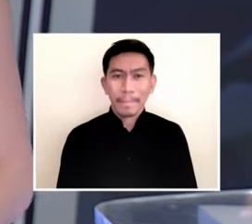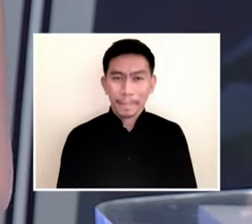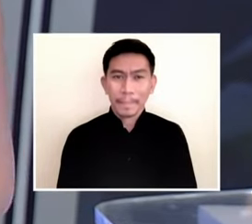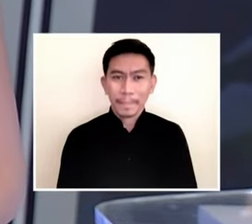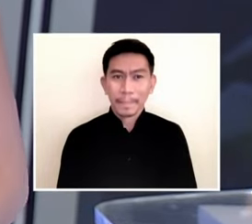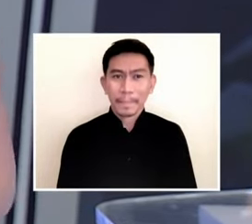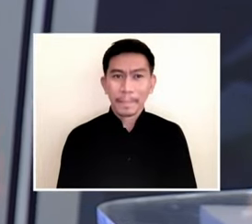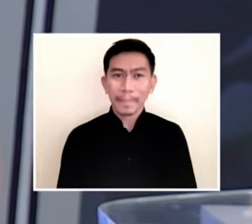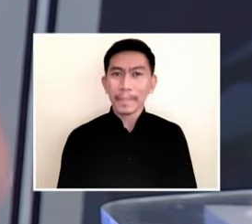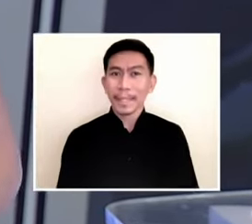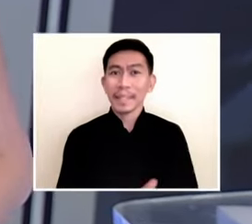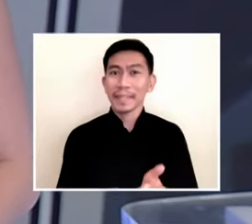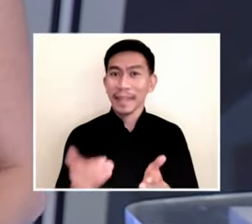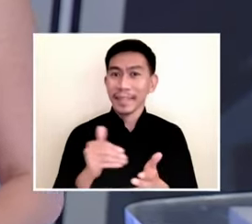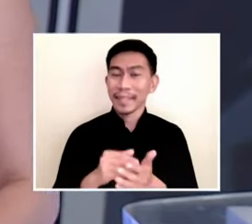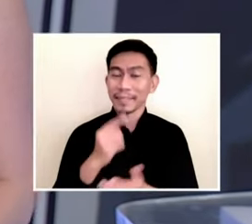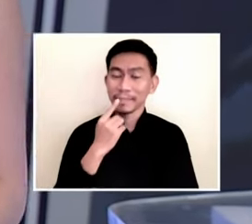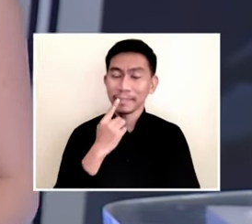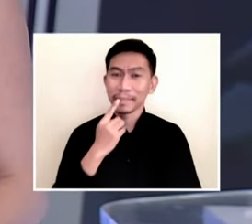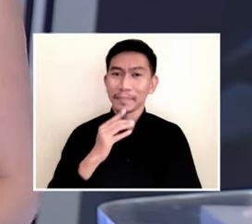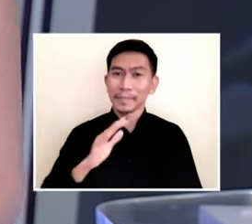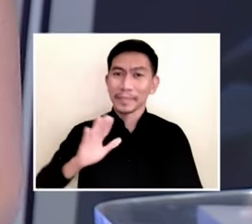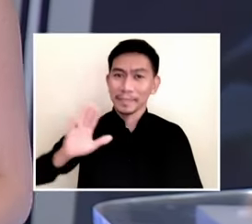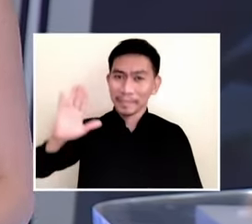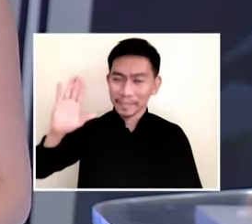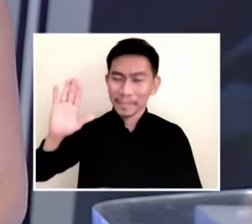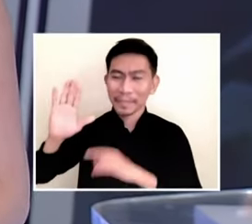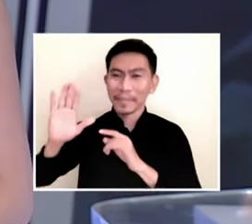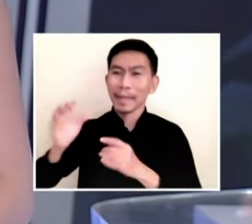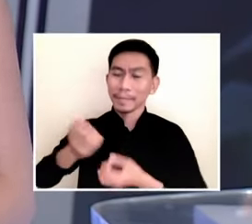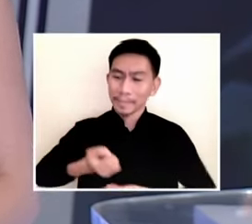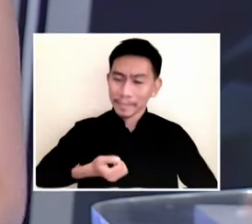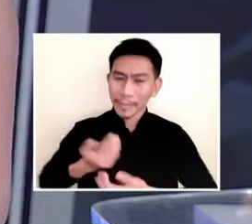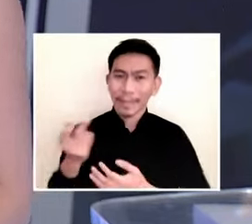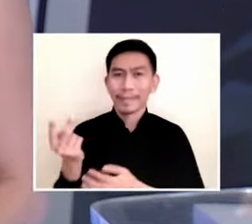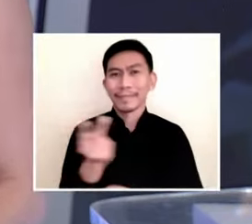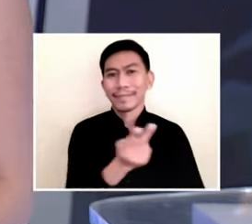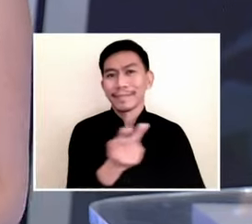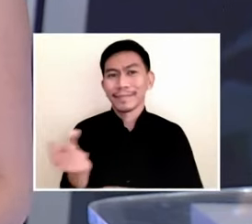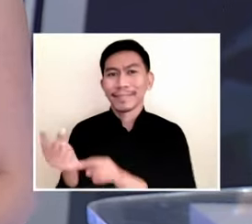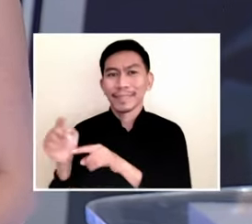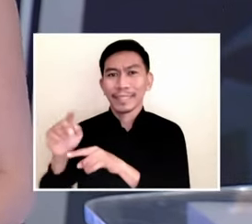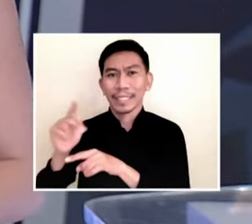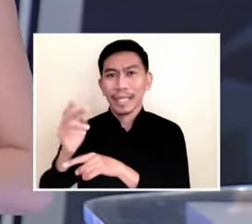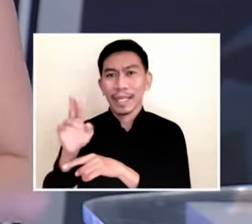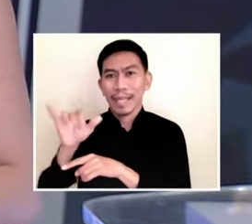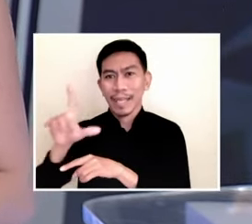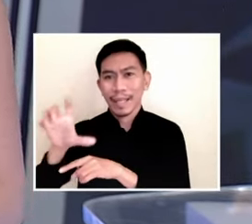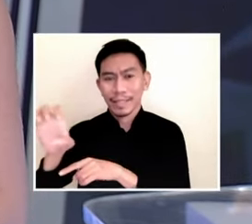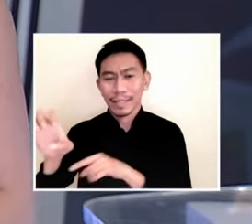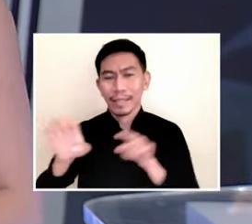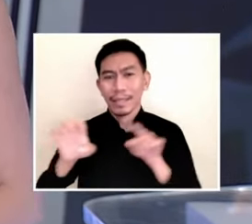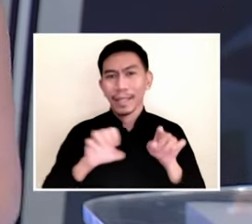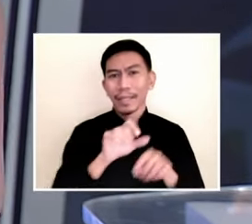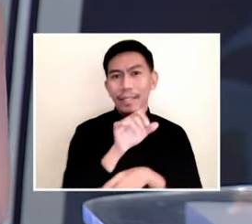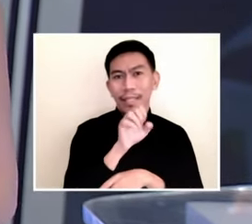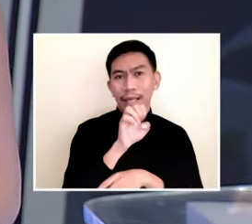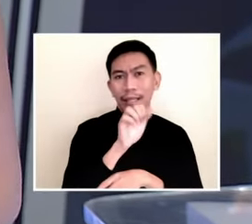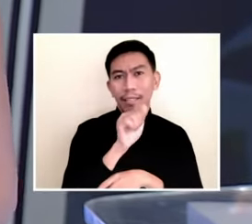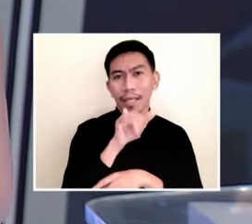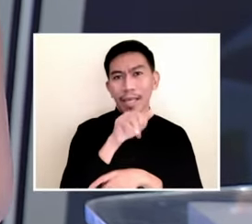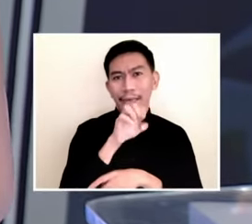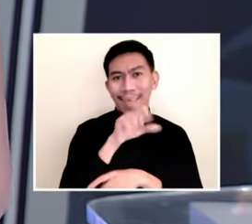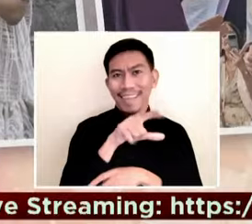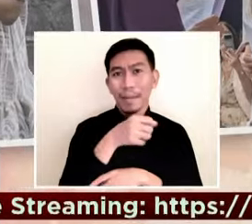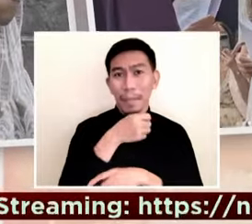Nag-renew ng kanilang wedding vows ang singer-actress na si Karel at Sponge Cola frontman na si Yael Yuson nitong weekend. Kasabay